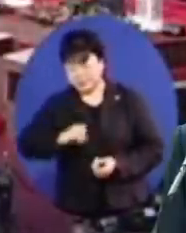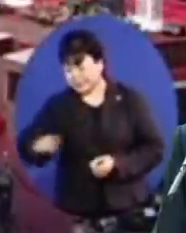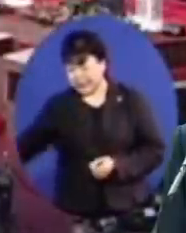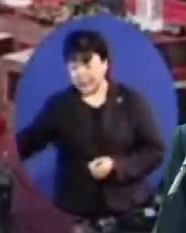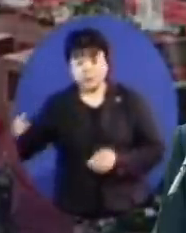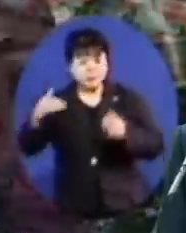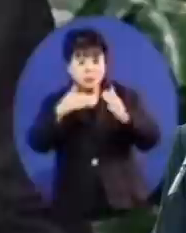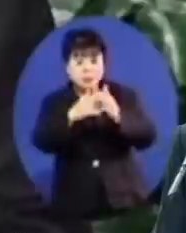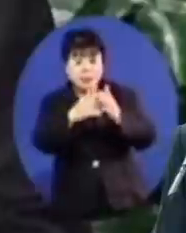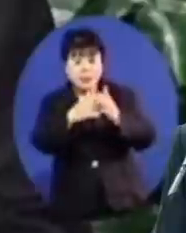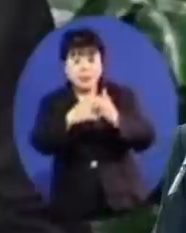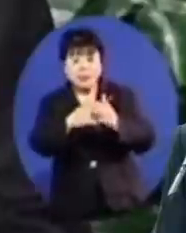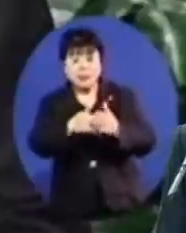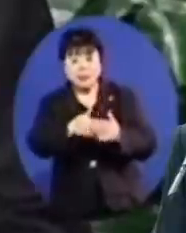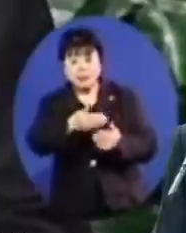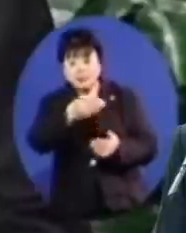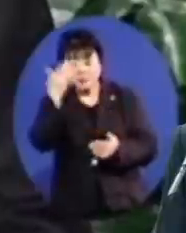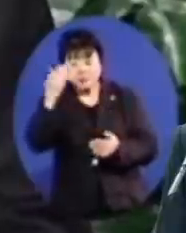않습니다.